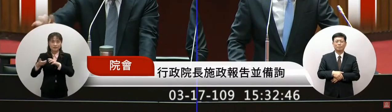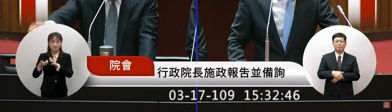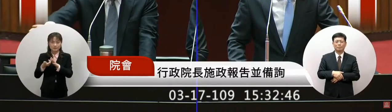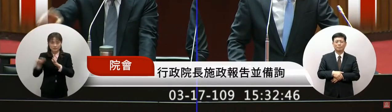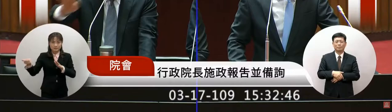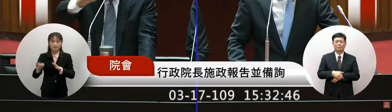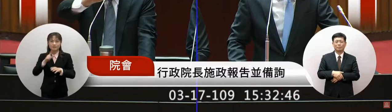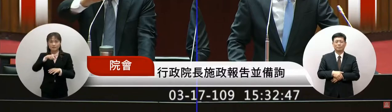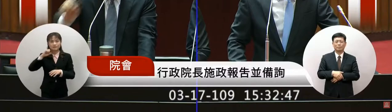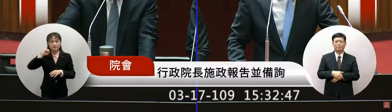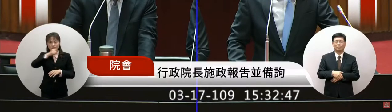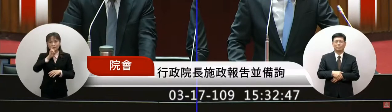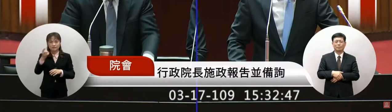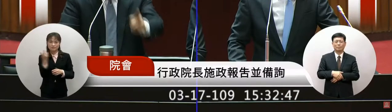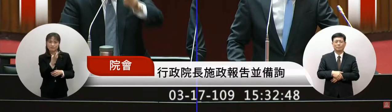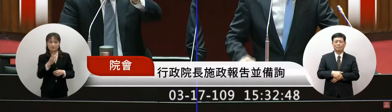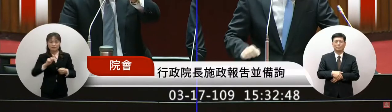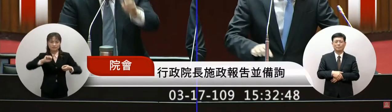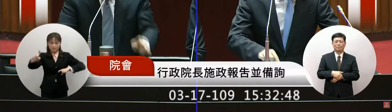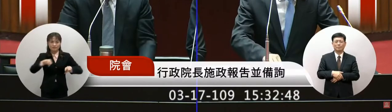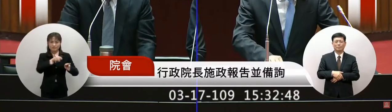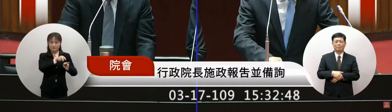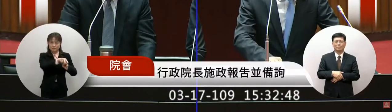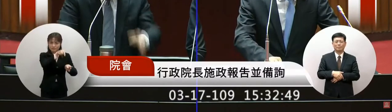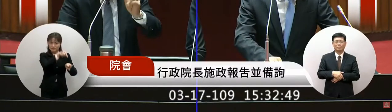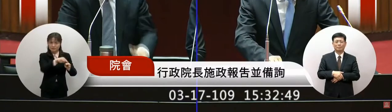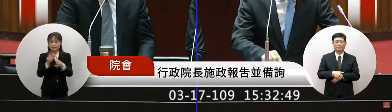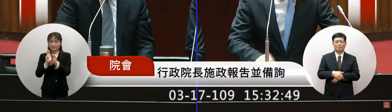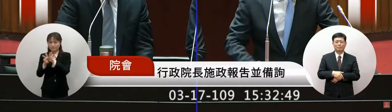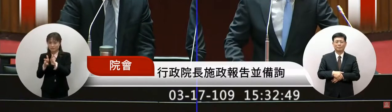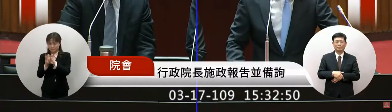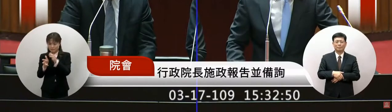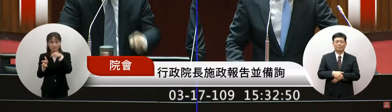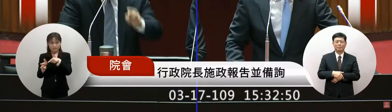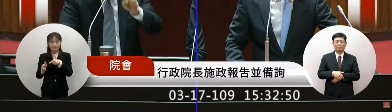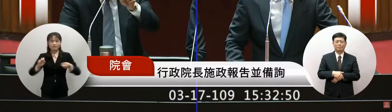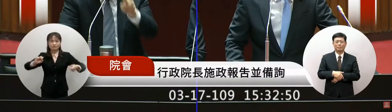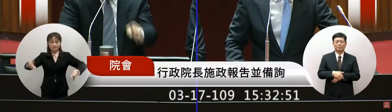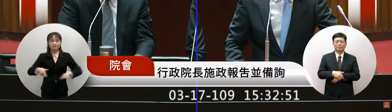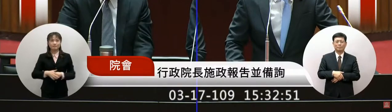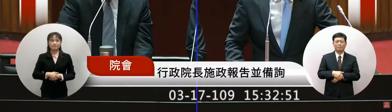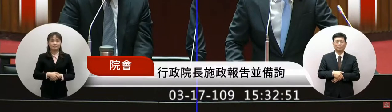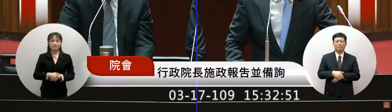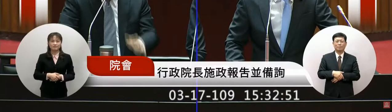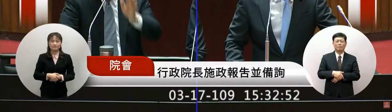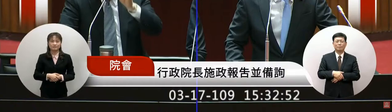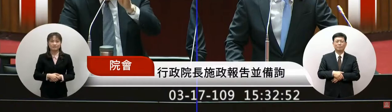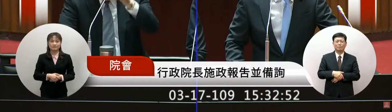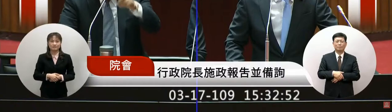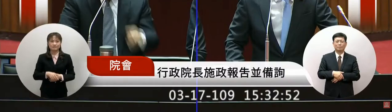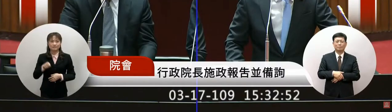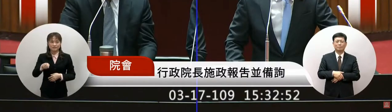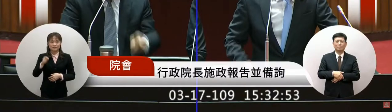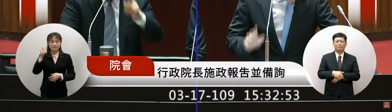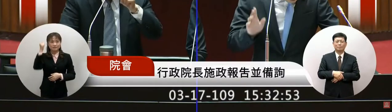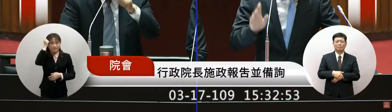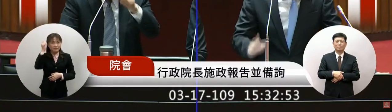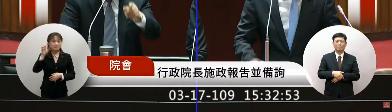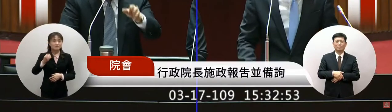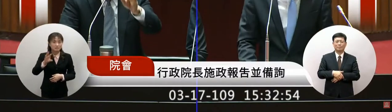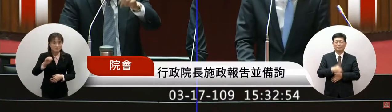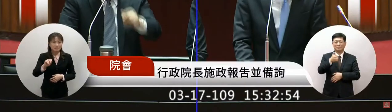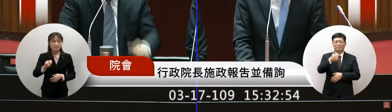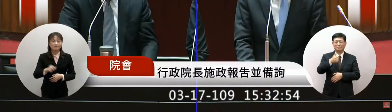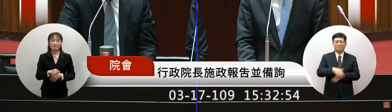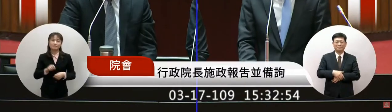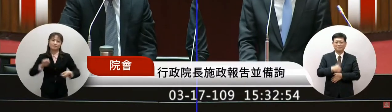铁路、铁基路无啥共。第一，你会记哩袂啦？唔是你有记哩无啦？会记哩袂，甲有